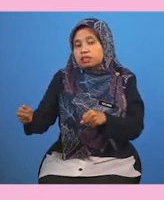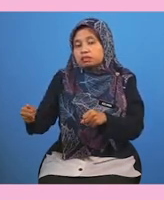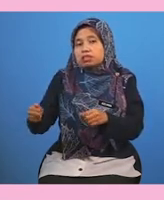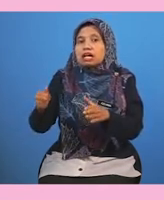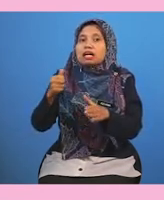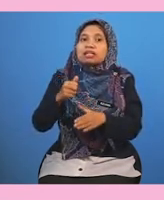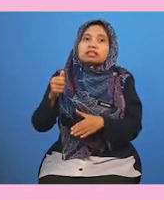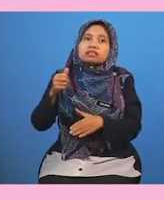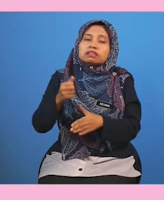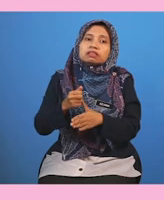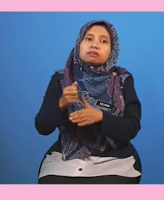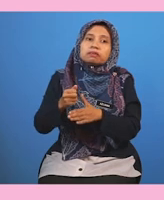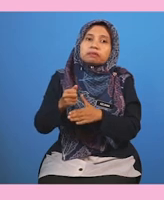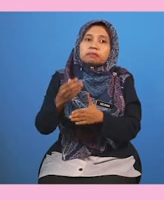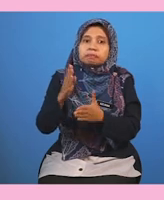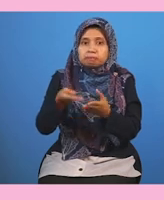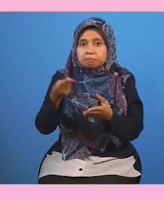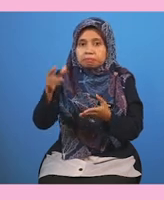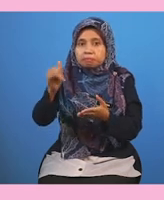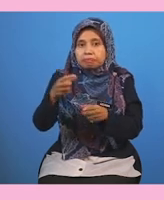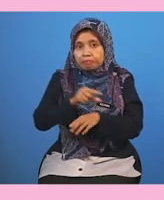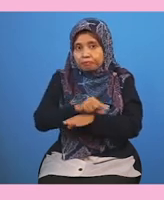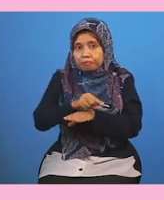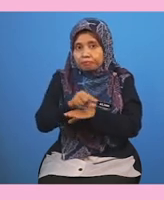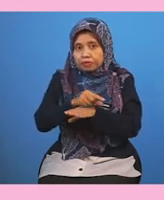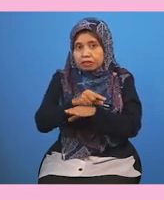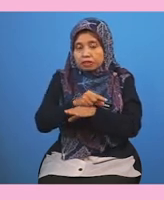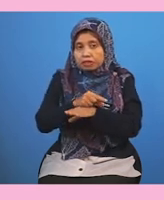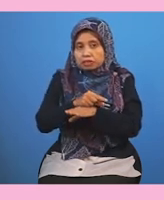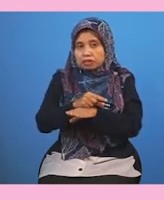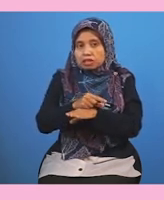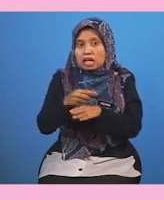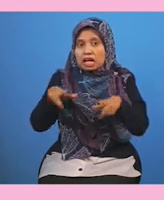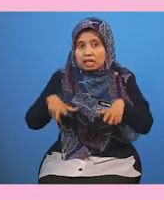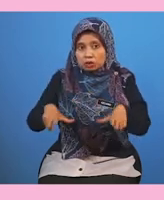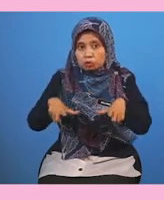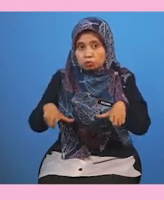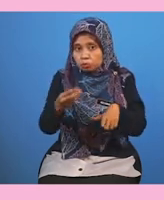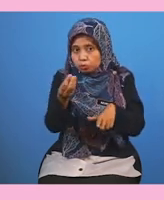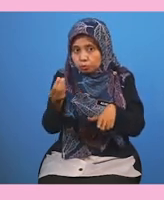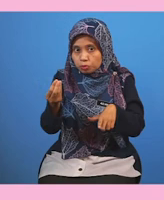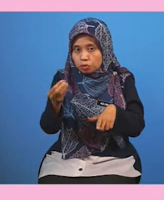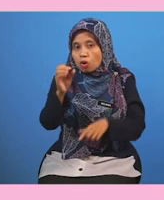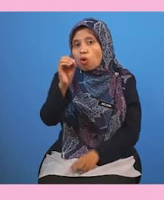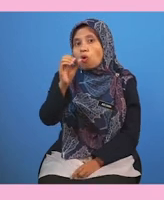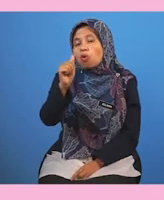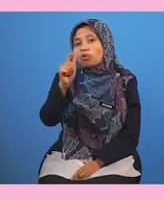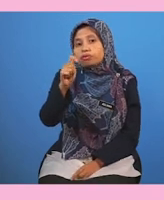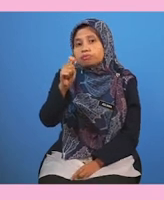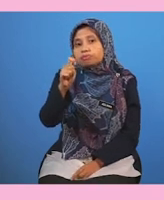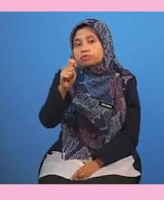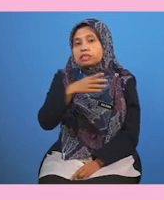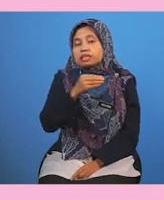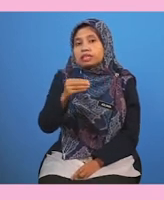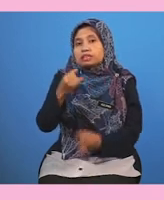Antara bahan-bahan yang digunakan adalah habuk kayu, vaselin, oat atau gandum dan